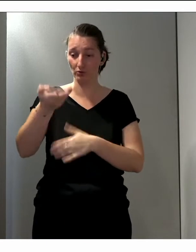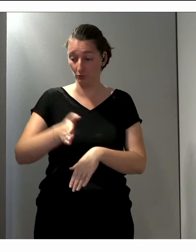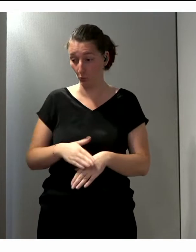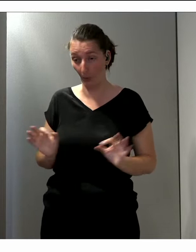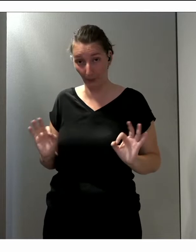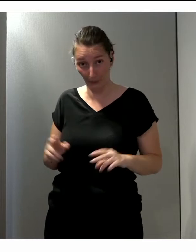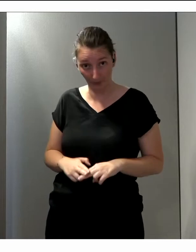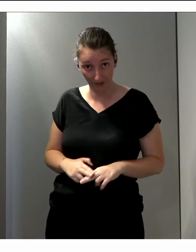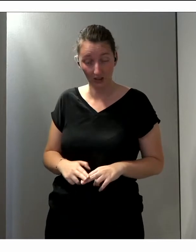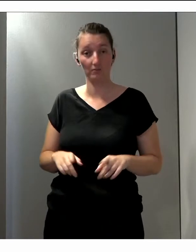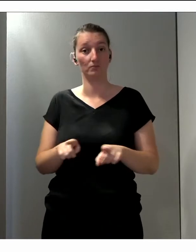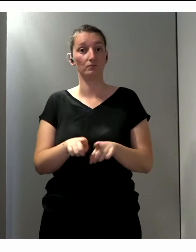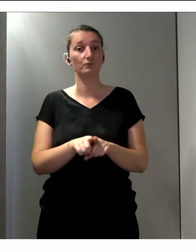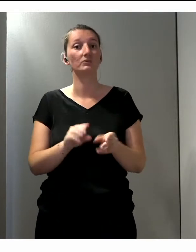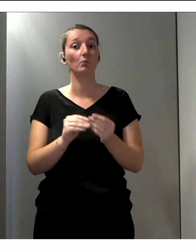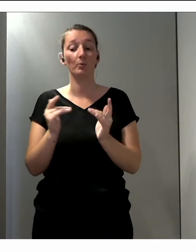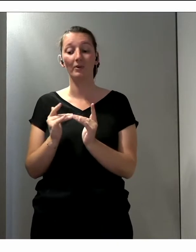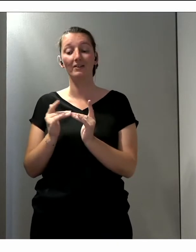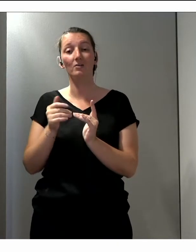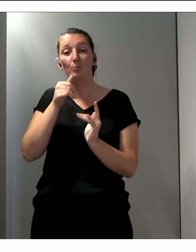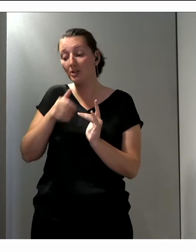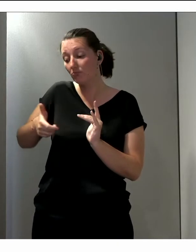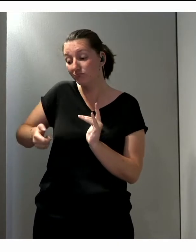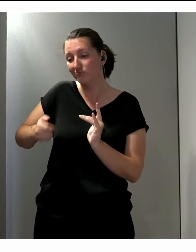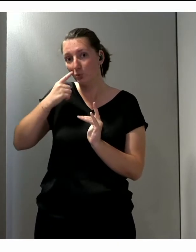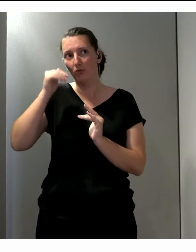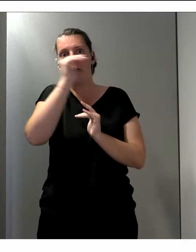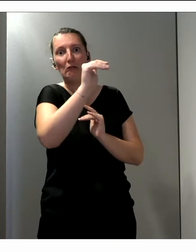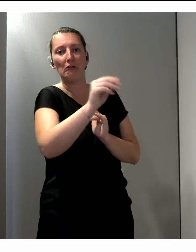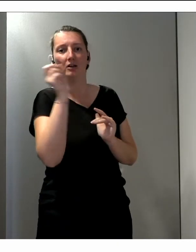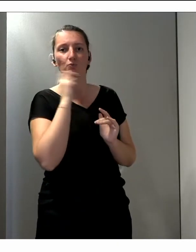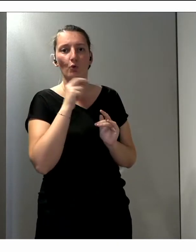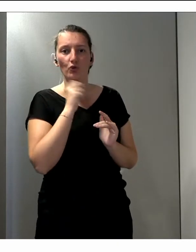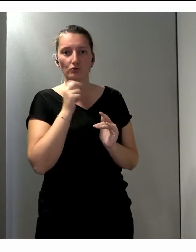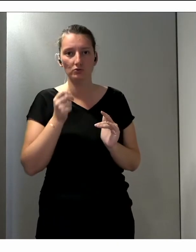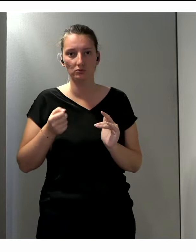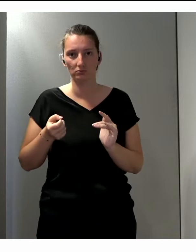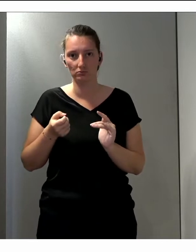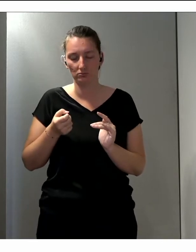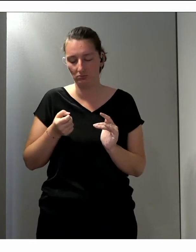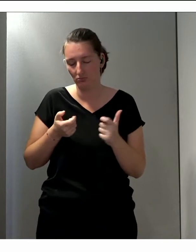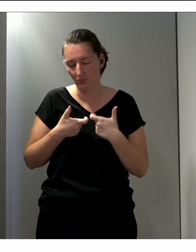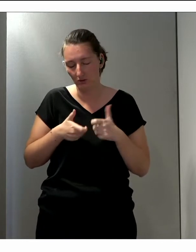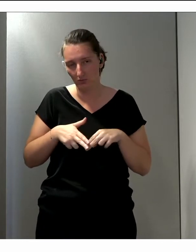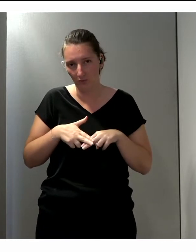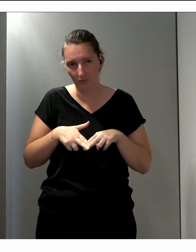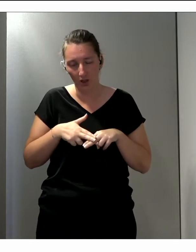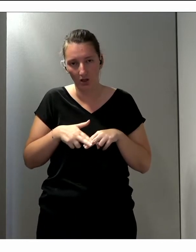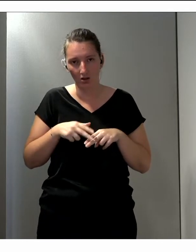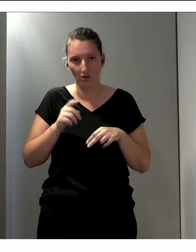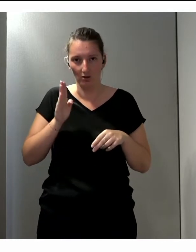qui était accessible. Le bouton d'appel n'était accessible du lit qu'en prenant en fait un porte-manteau pour appuyer sur le bouton. Enfin, vous imaginez que c'est pas quand même très